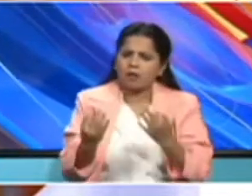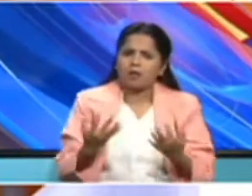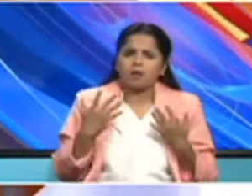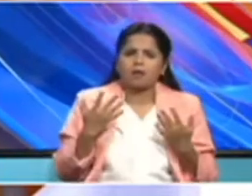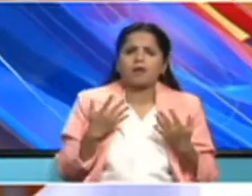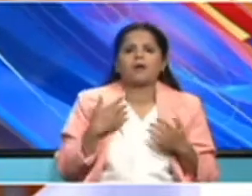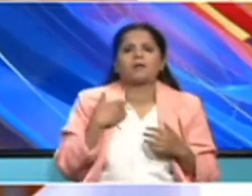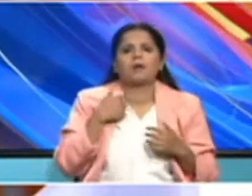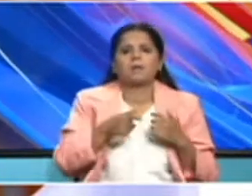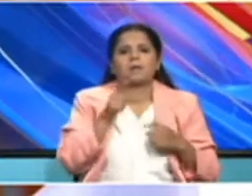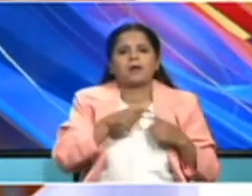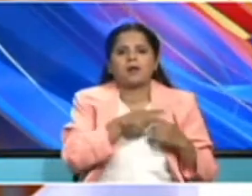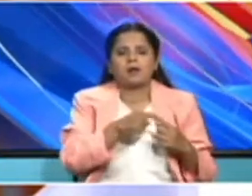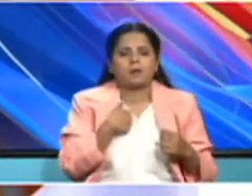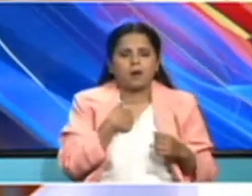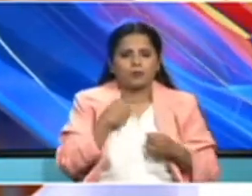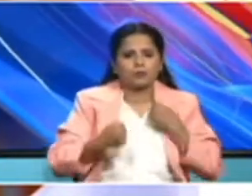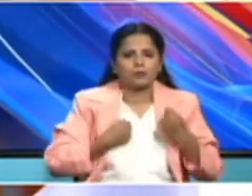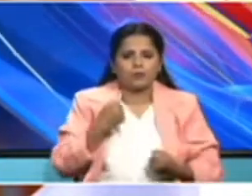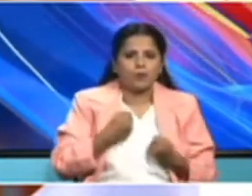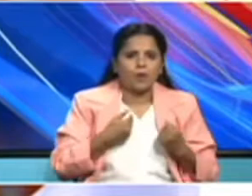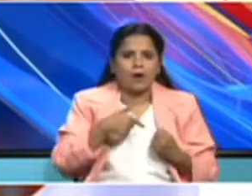तो खिलाड़ियों का मनोबल भी